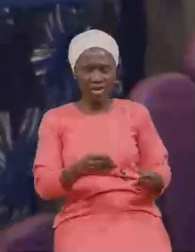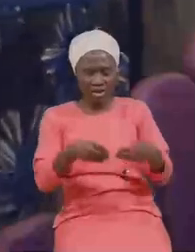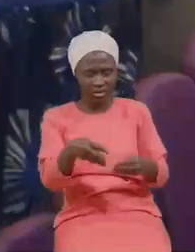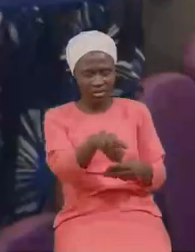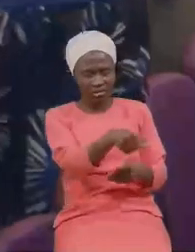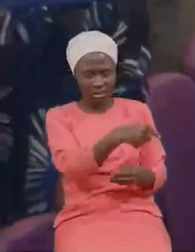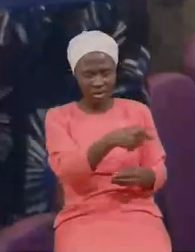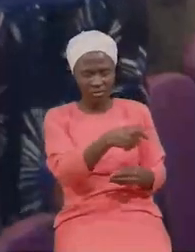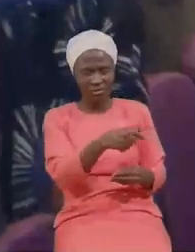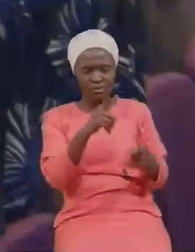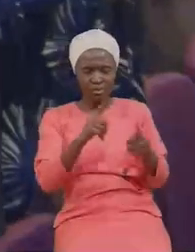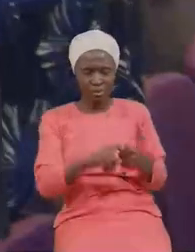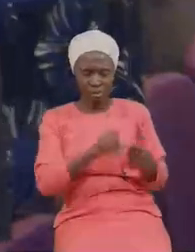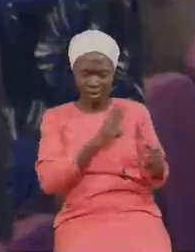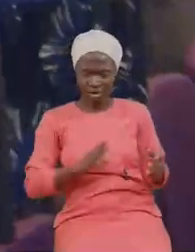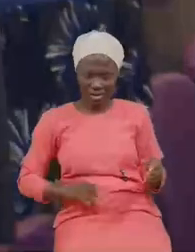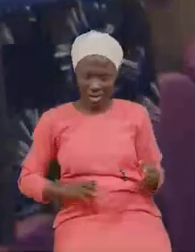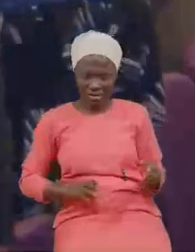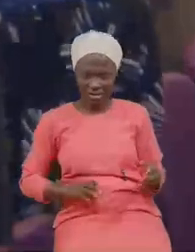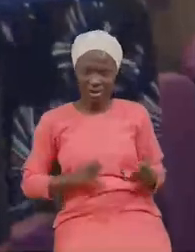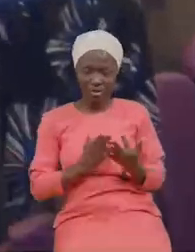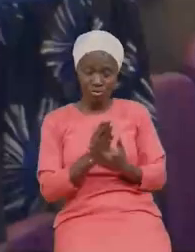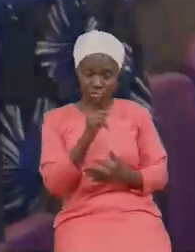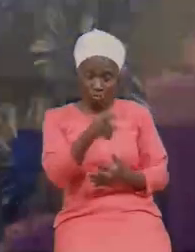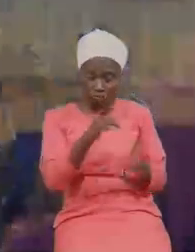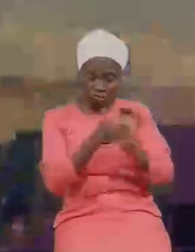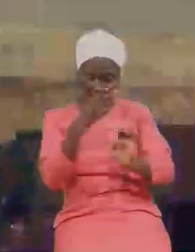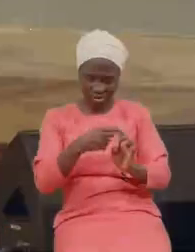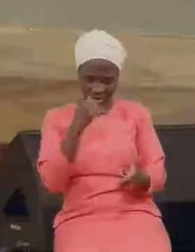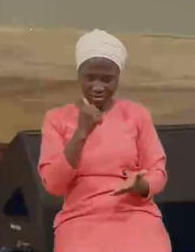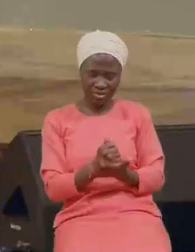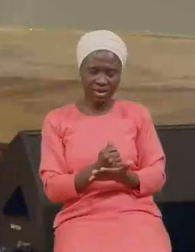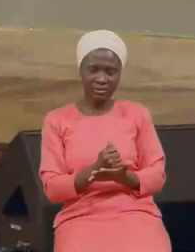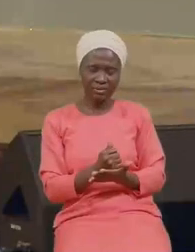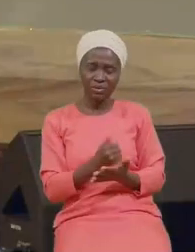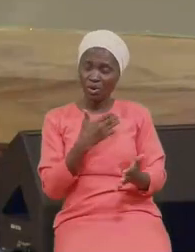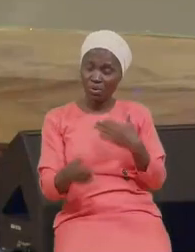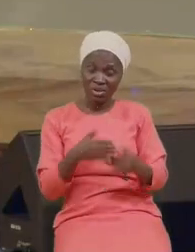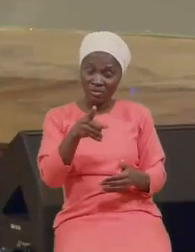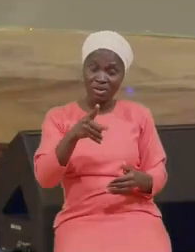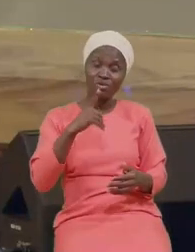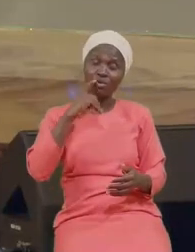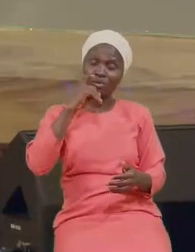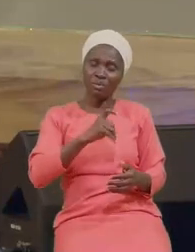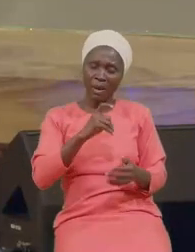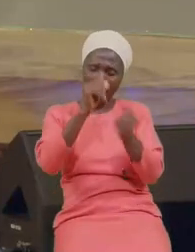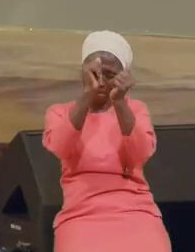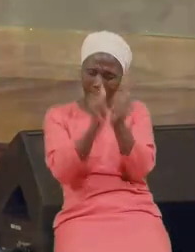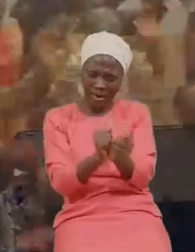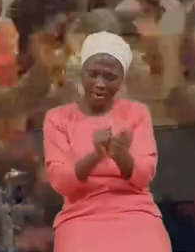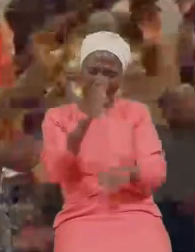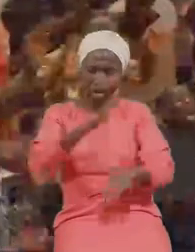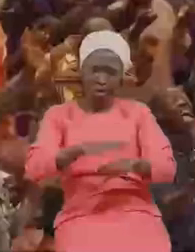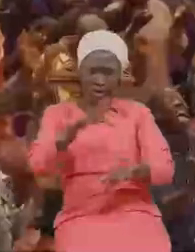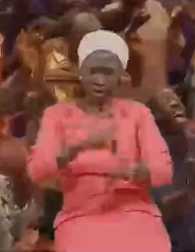le Seigneur ramollira quand elle vous donne la victoire de Jésus tout ce que vous lier sur la terre sera lié au